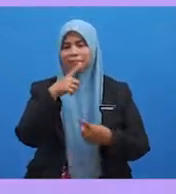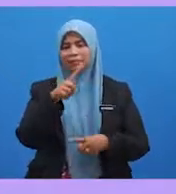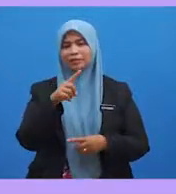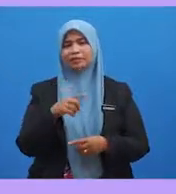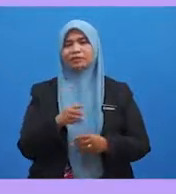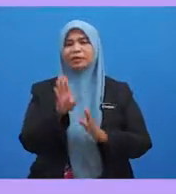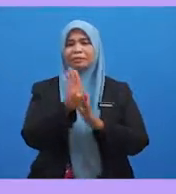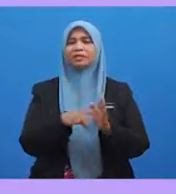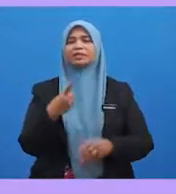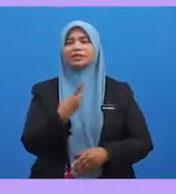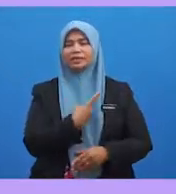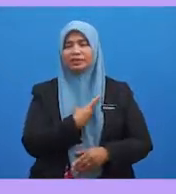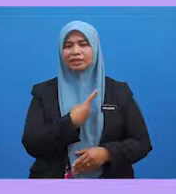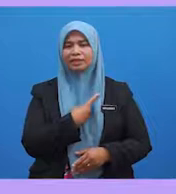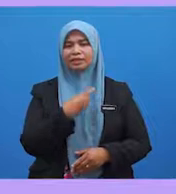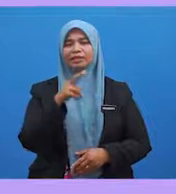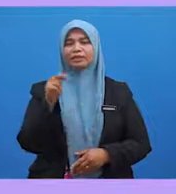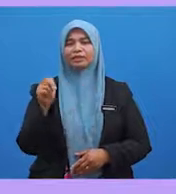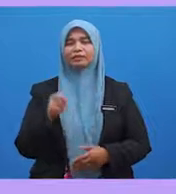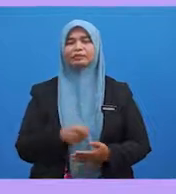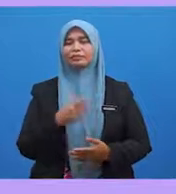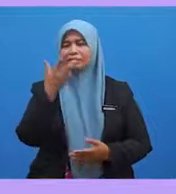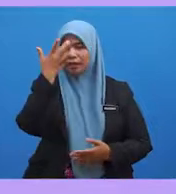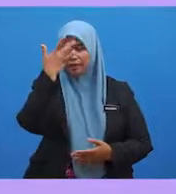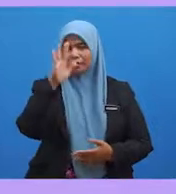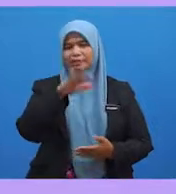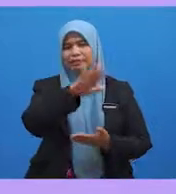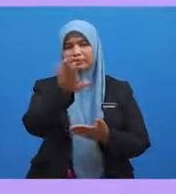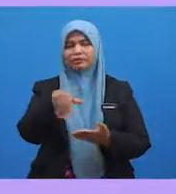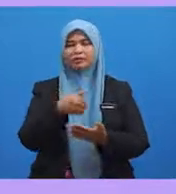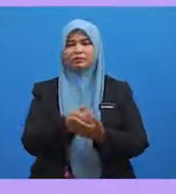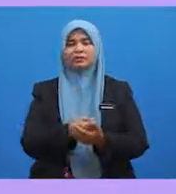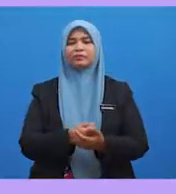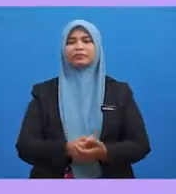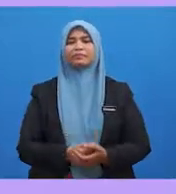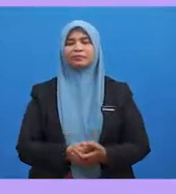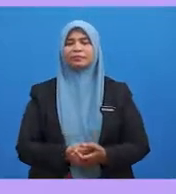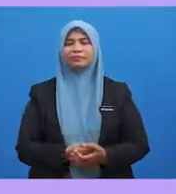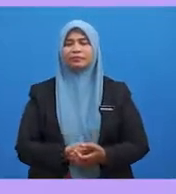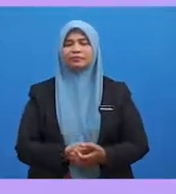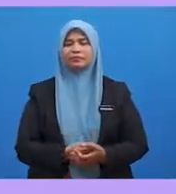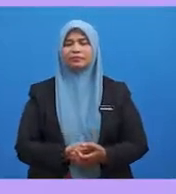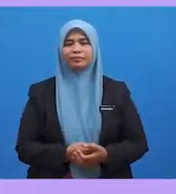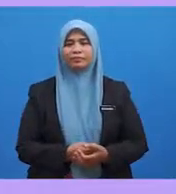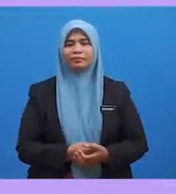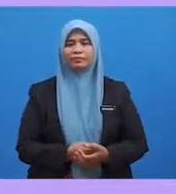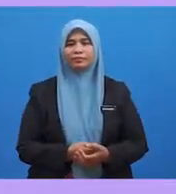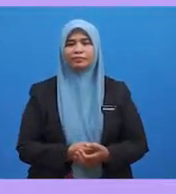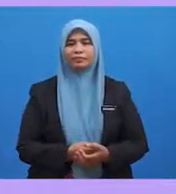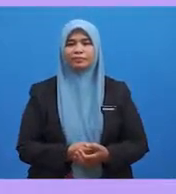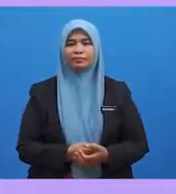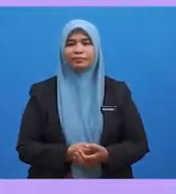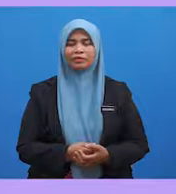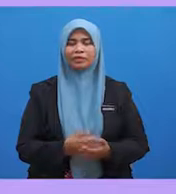B. Jawapannya, pandai. Barakallahu lakum. Terbaik murid-murid ustaz hari